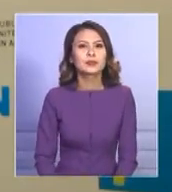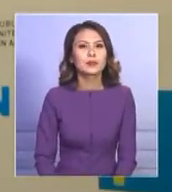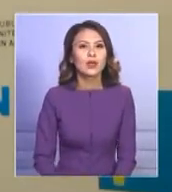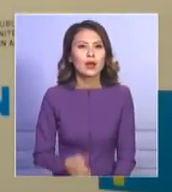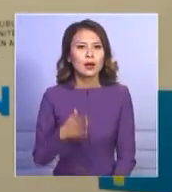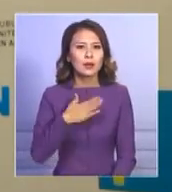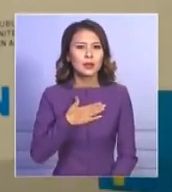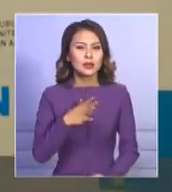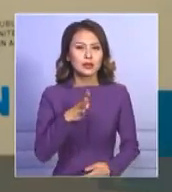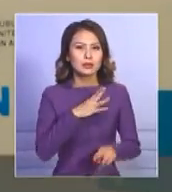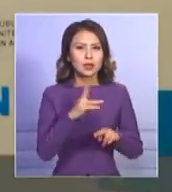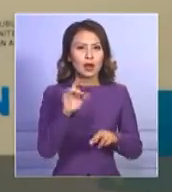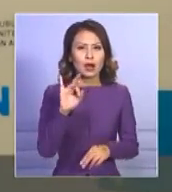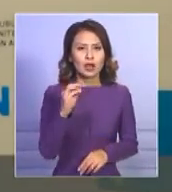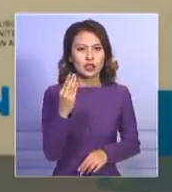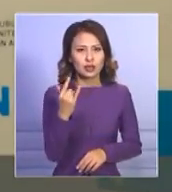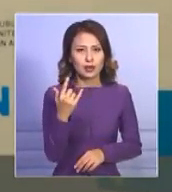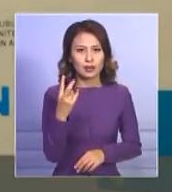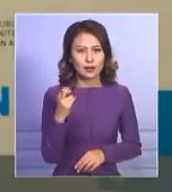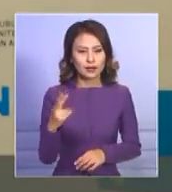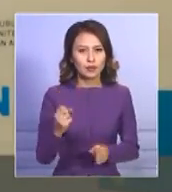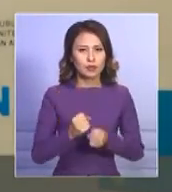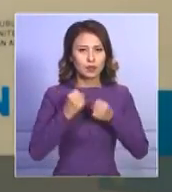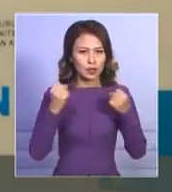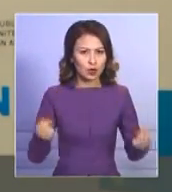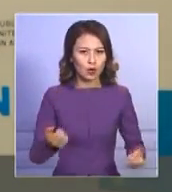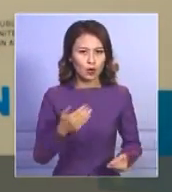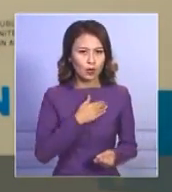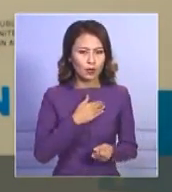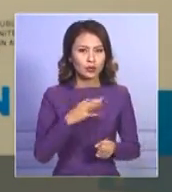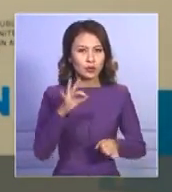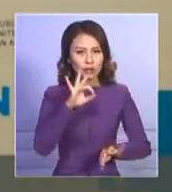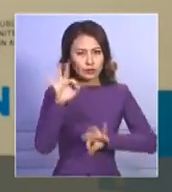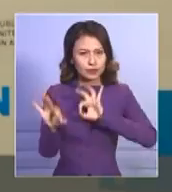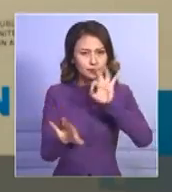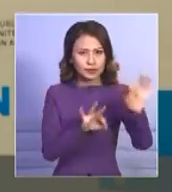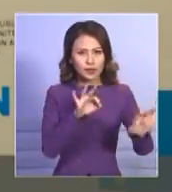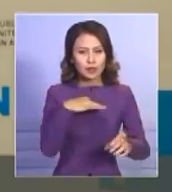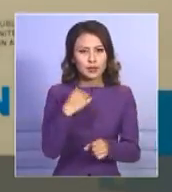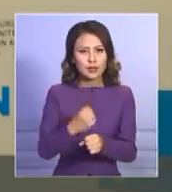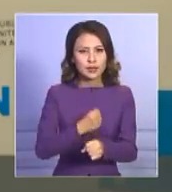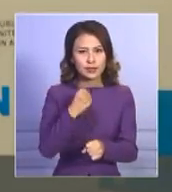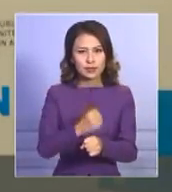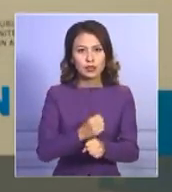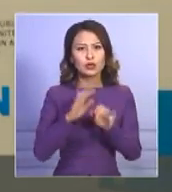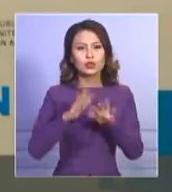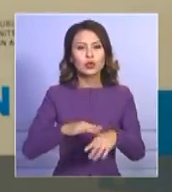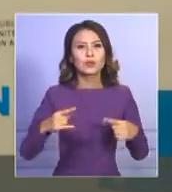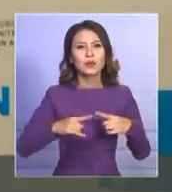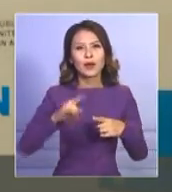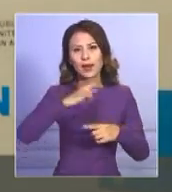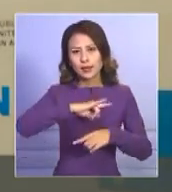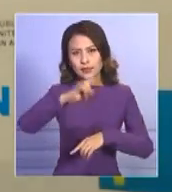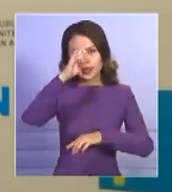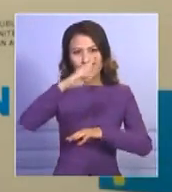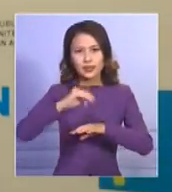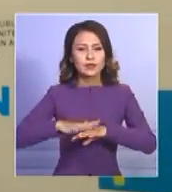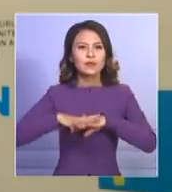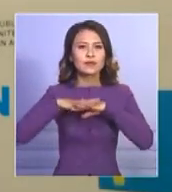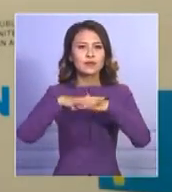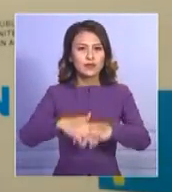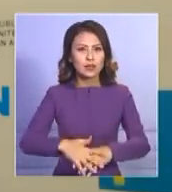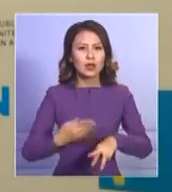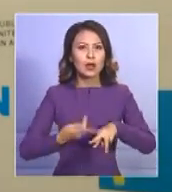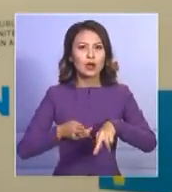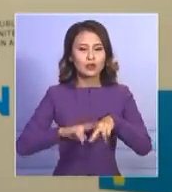Біз қарашығанақ кен байыту орнын кеңейту аясында құрыш конструкцияларын жасаумен айналысамыз. Қазақстанның инвесторларға беріп жатқан үлкен